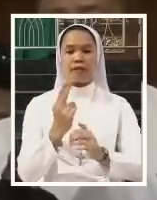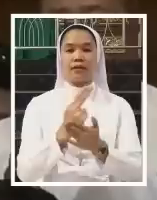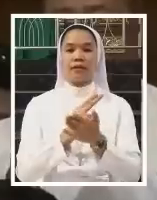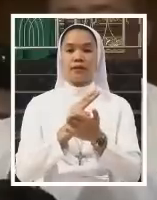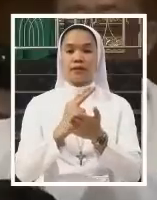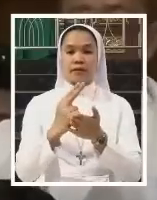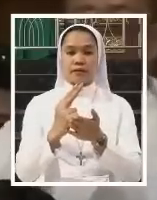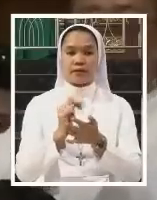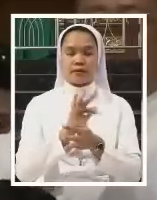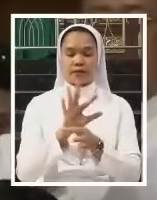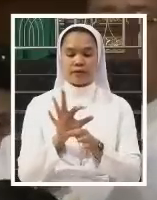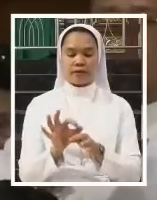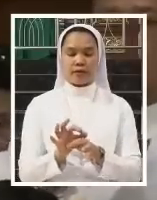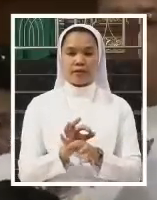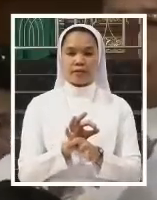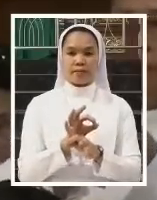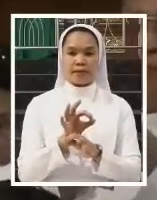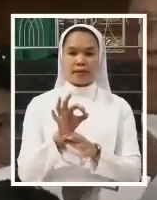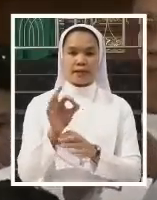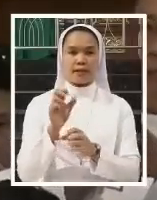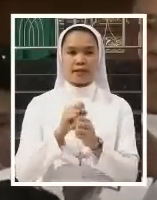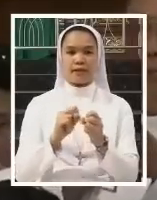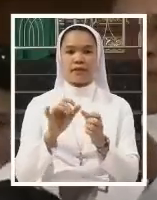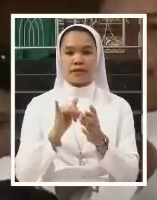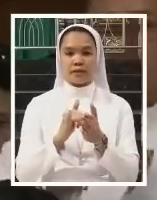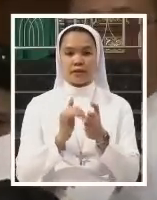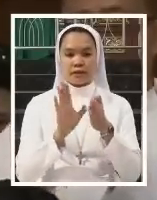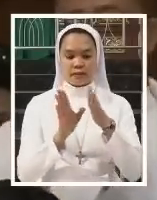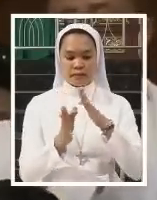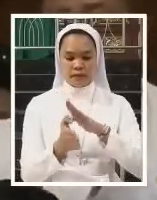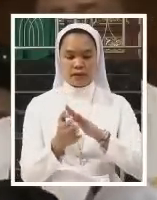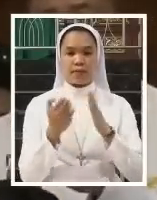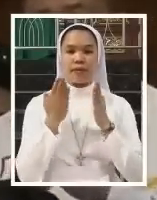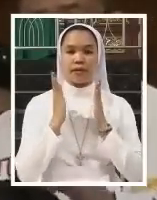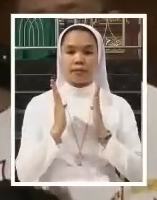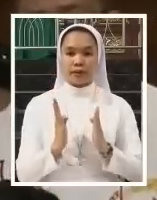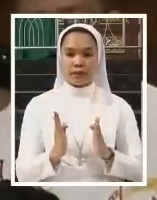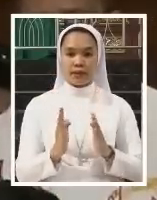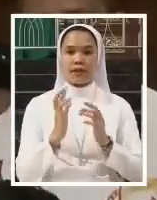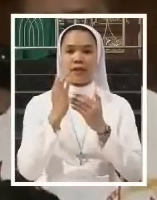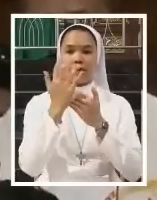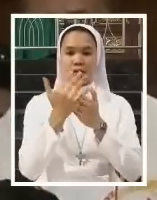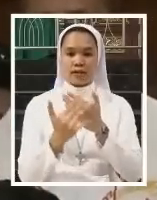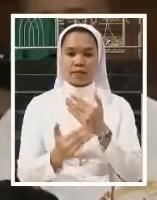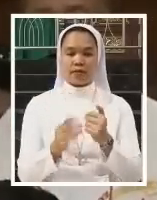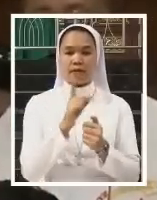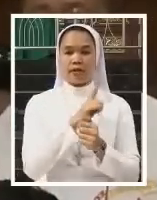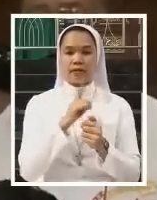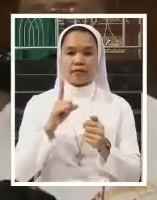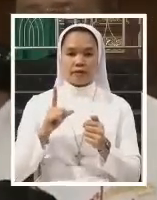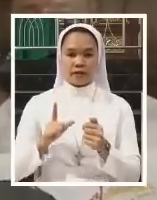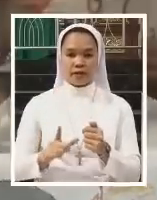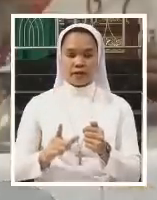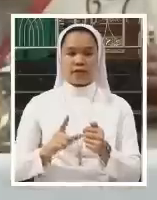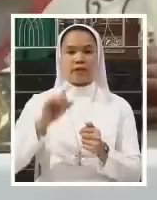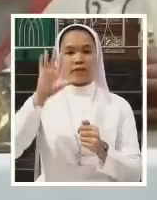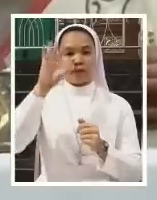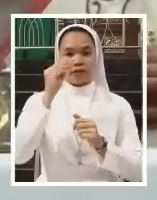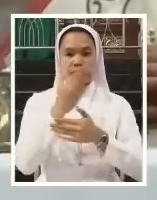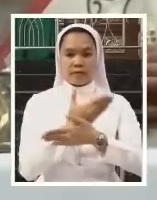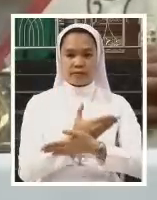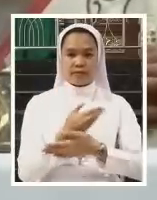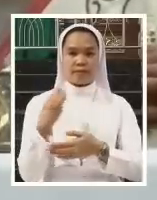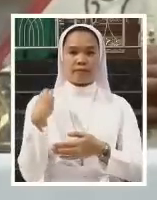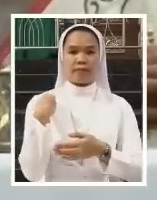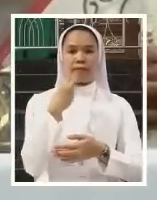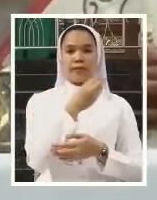sanang Espiritu, tanganing maging hawak asindugo kang semong aki sa mong